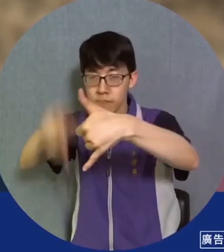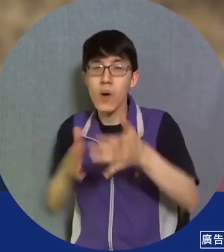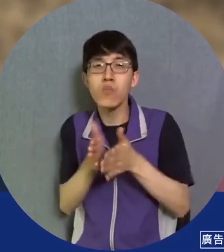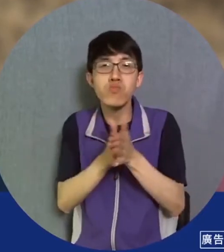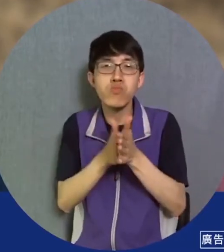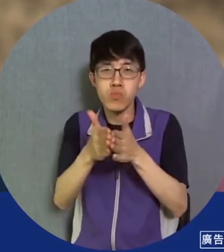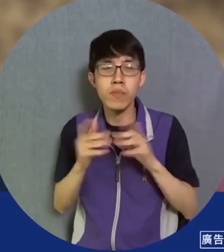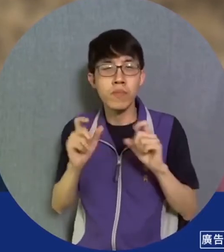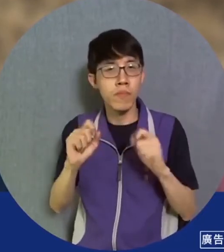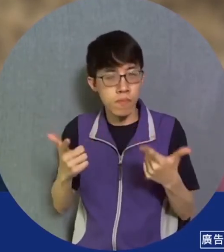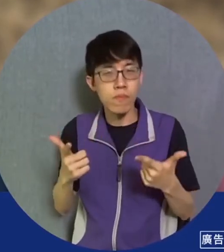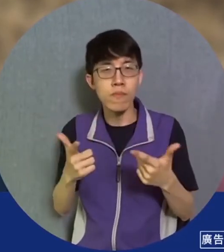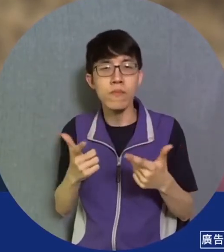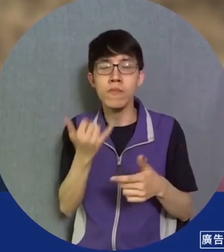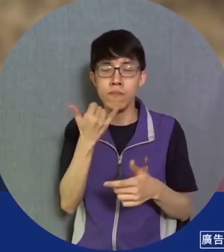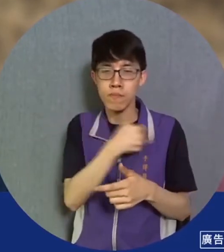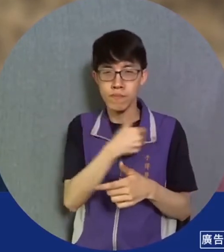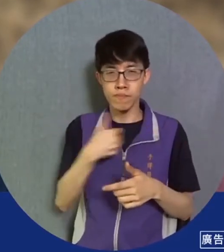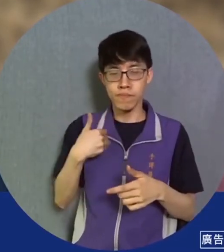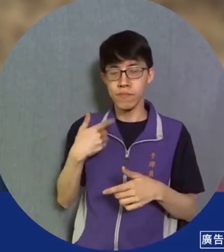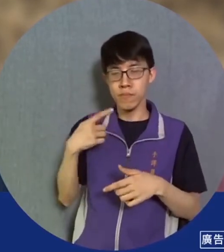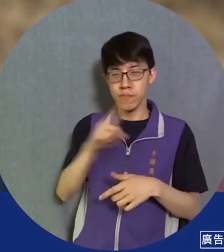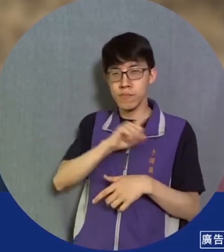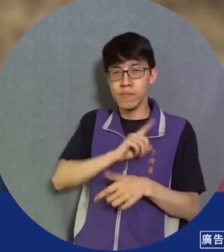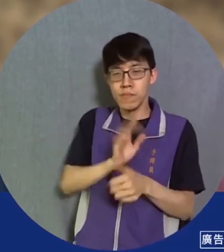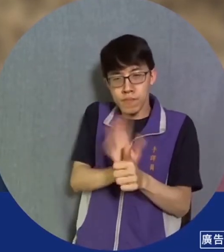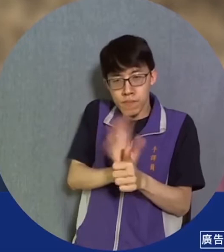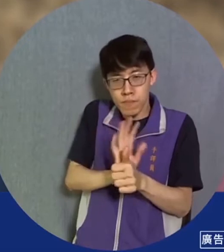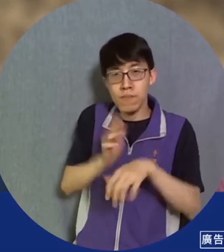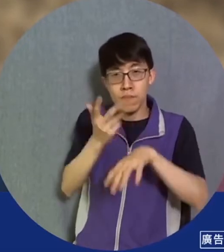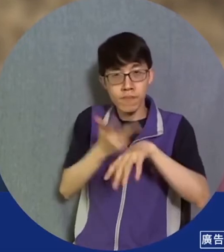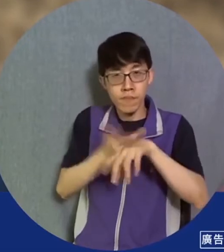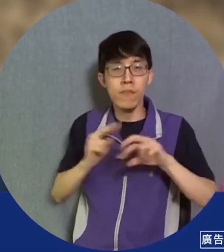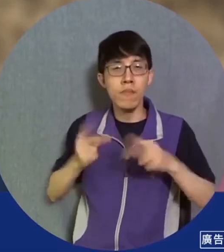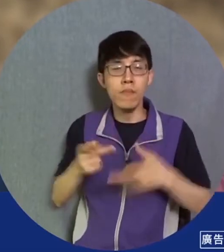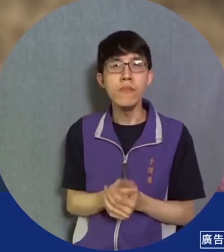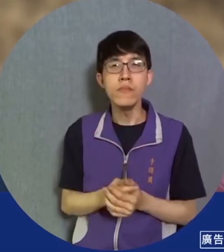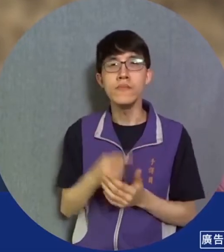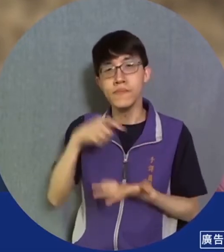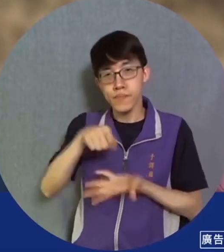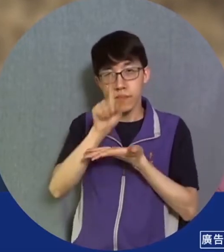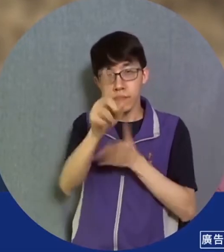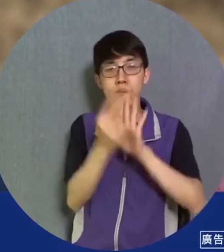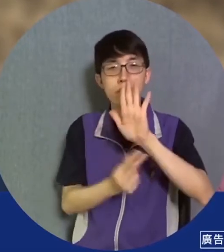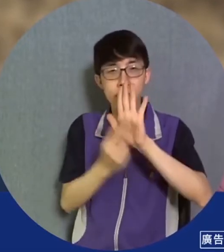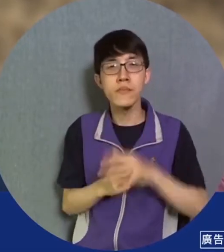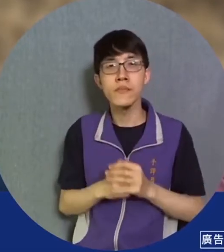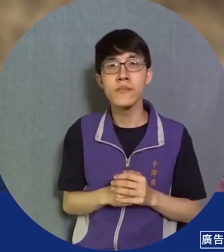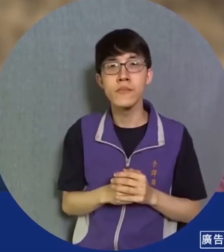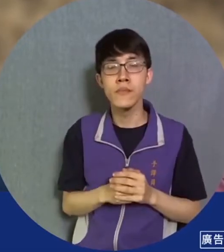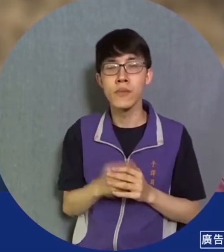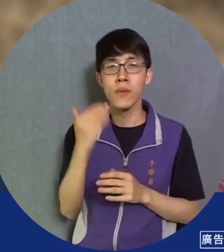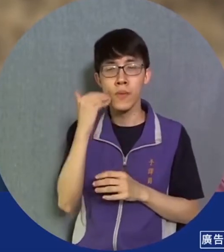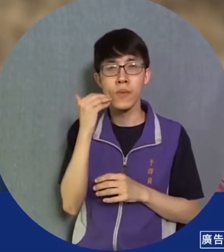能去改变或者是修改你平常提供服务的方式。比方说，我举一个例子，